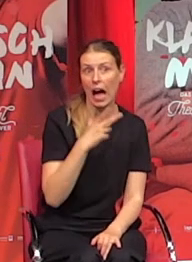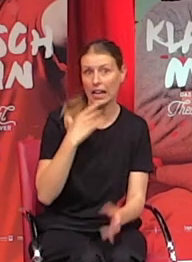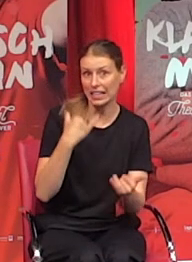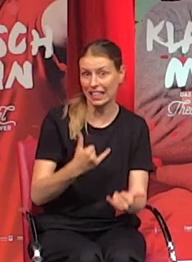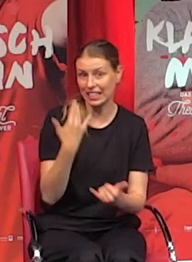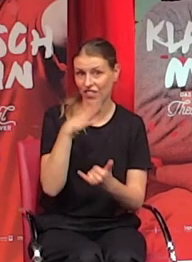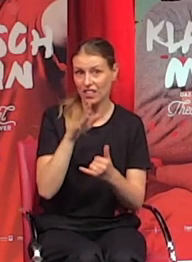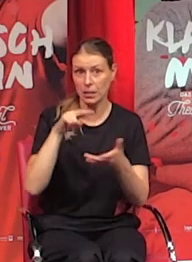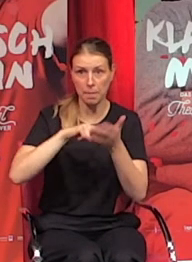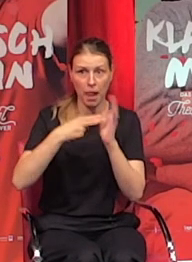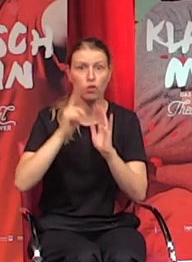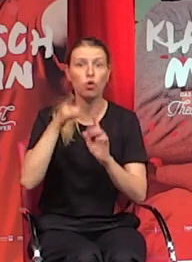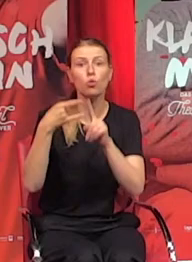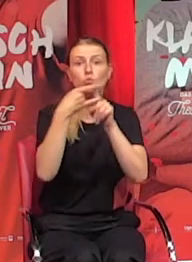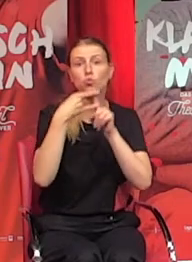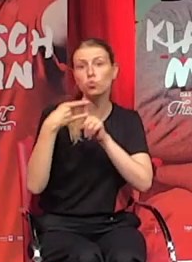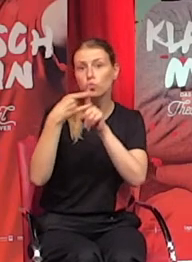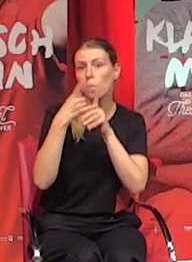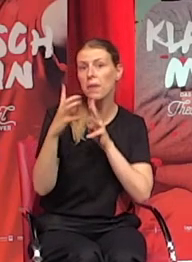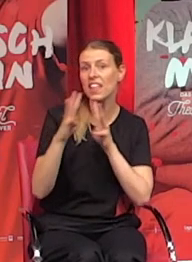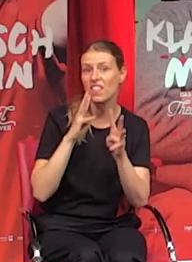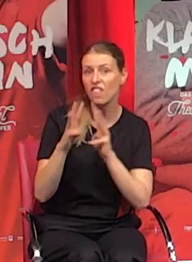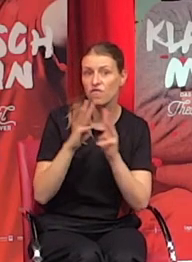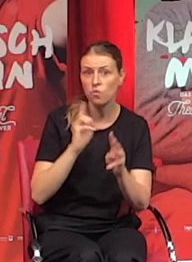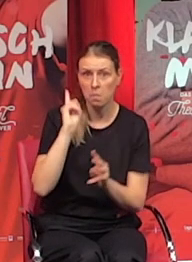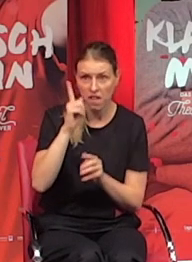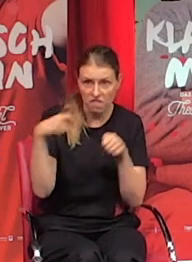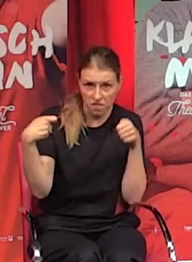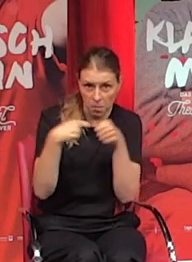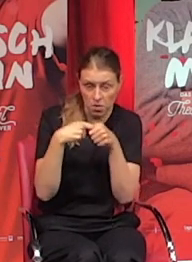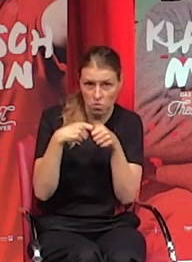geplant. Steht die Verbindung?